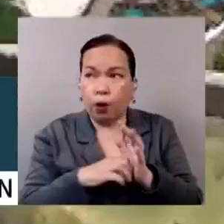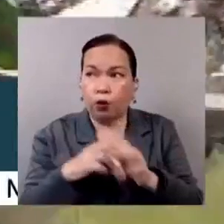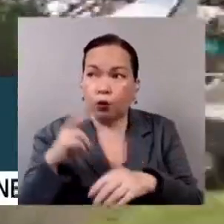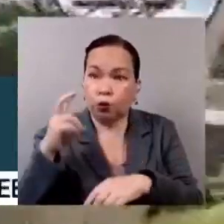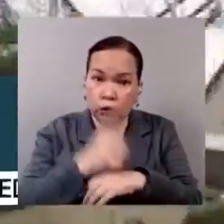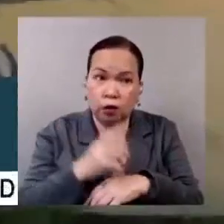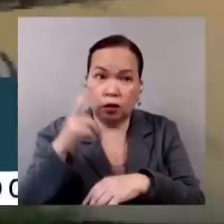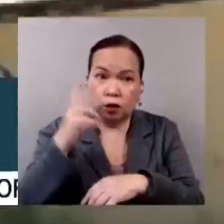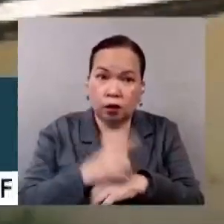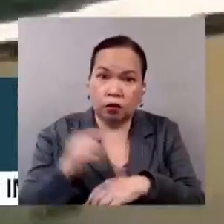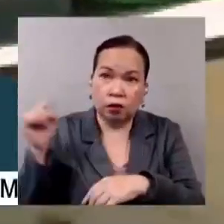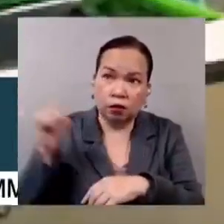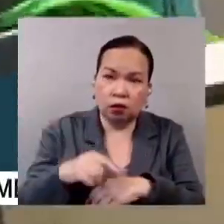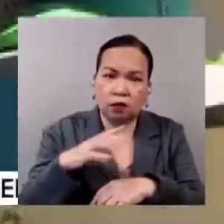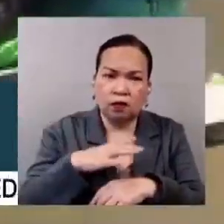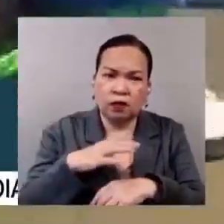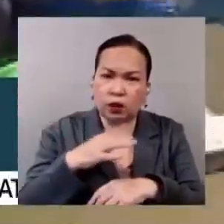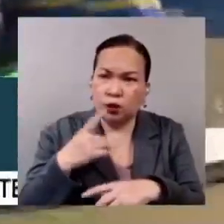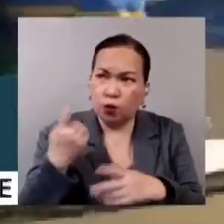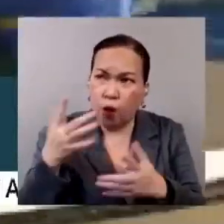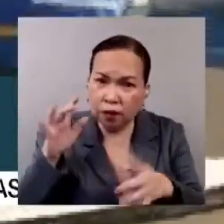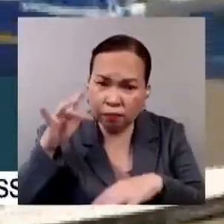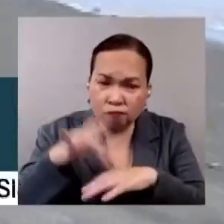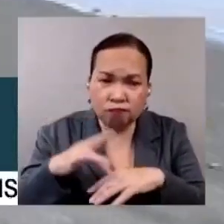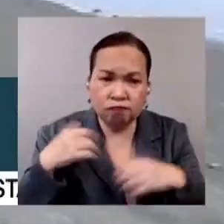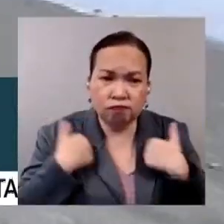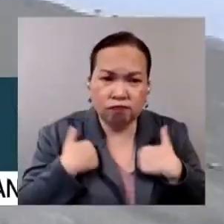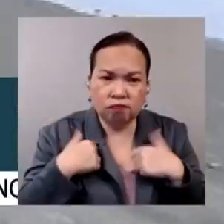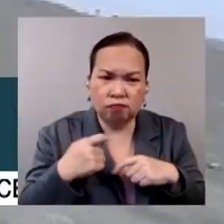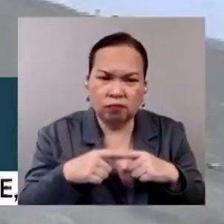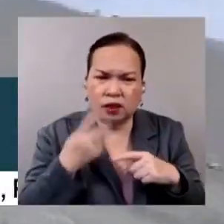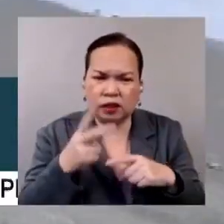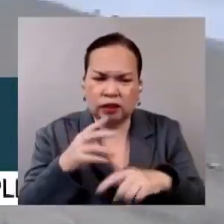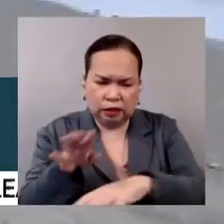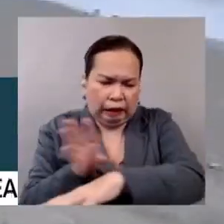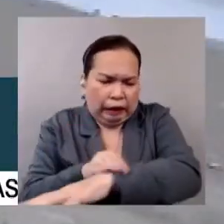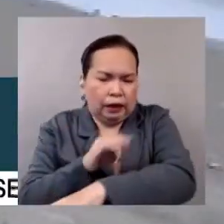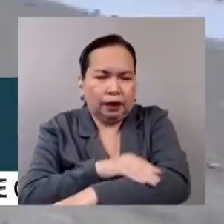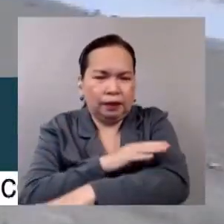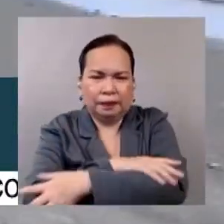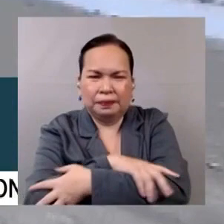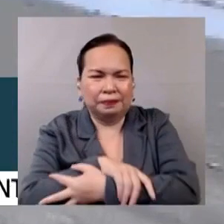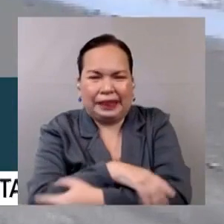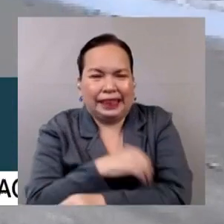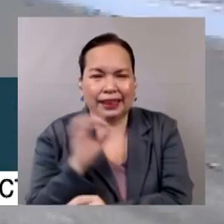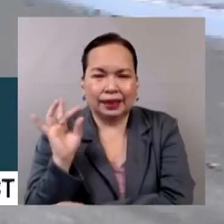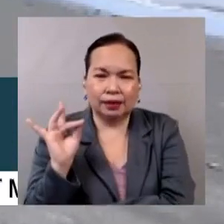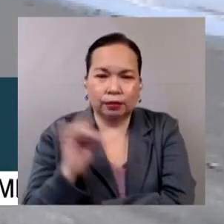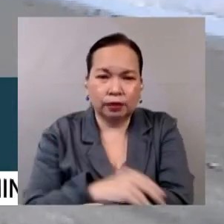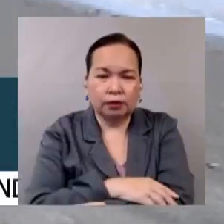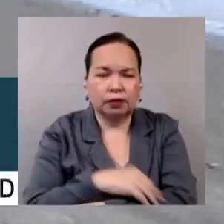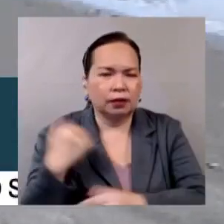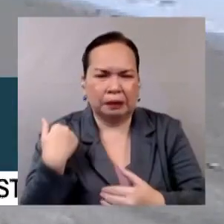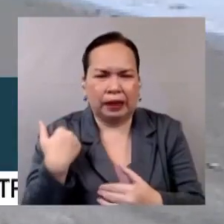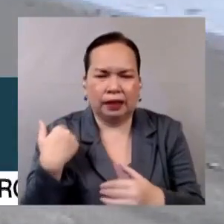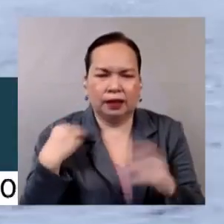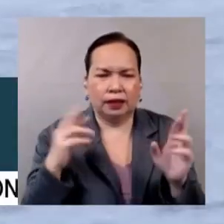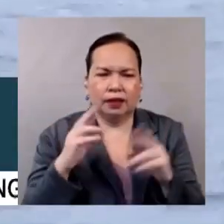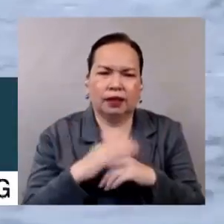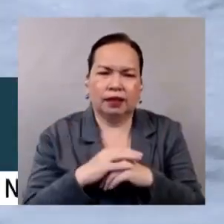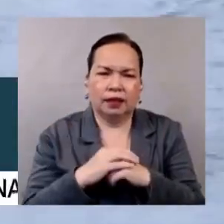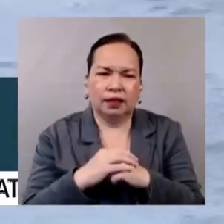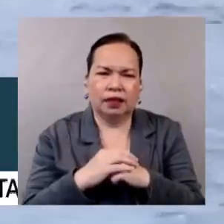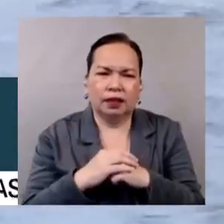kung okay pa, nakita namin talaga dun sa aming mga balat. May greasy pa siya. Okay. And medyo nagkaroon kami ng